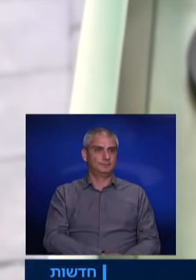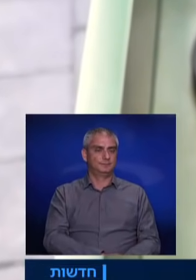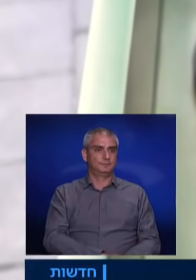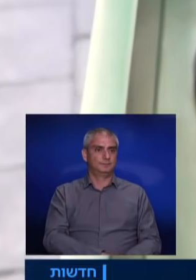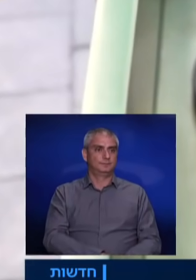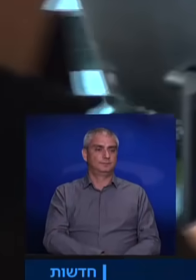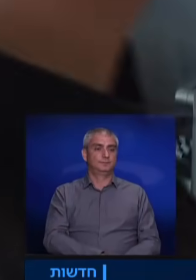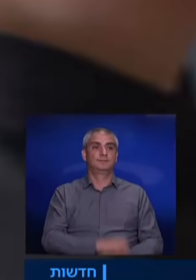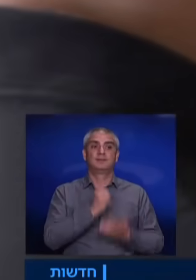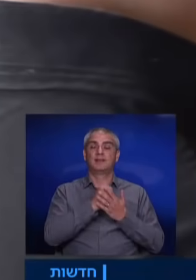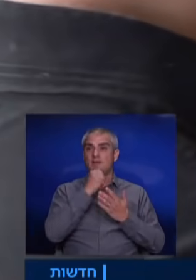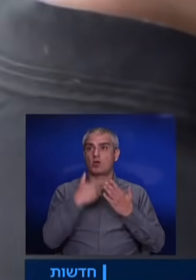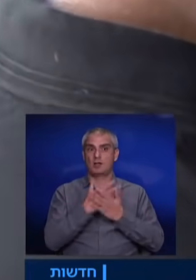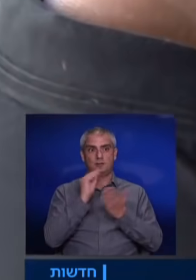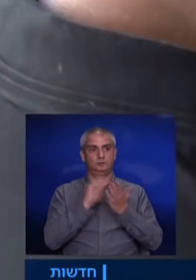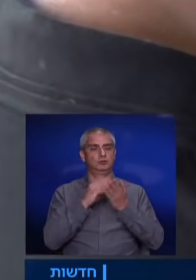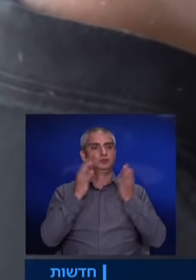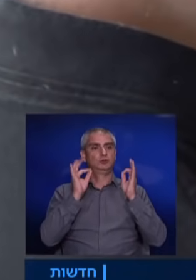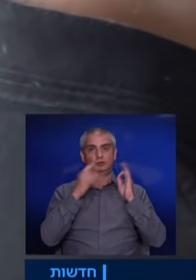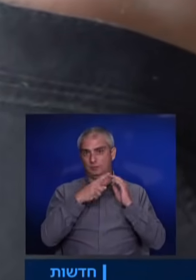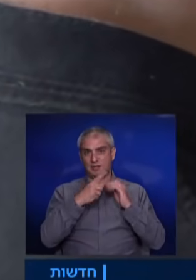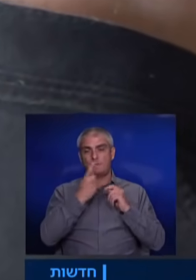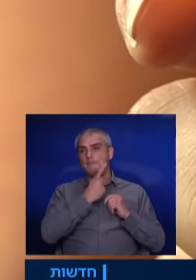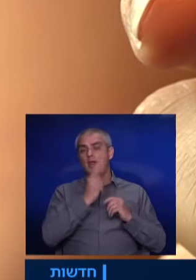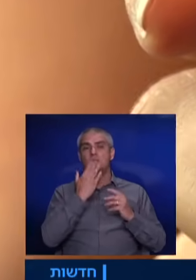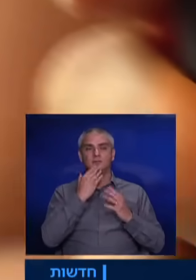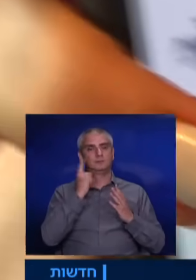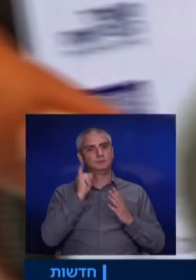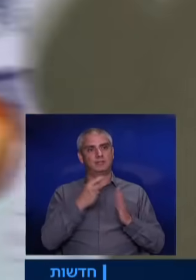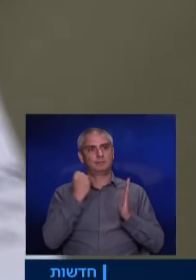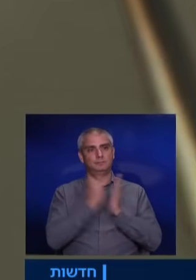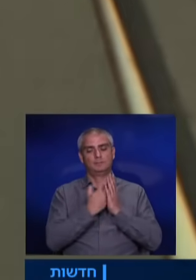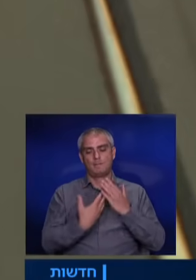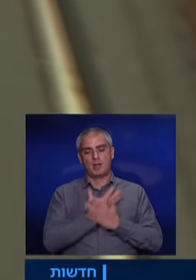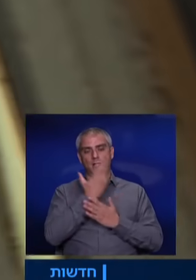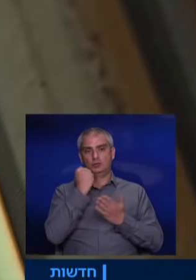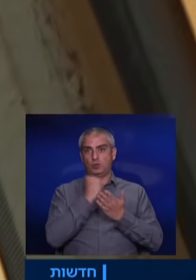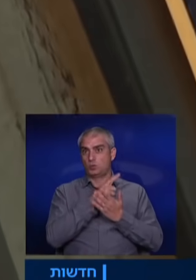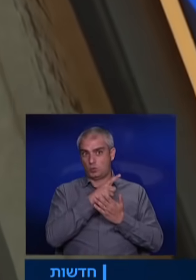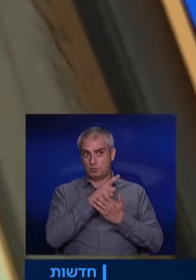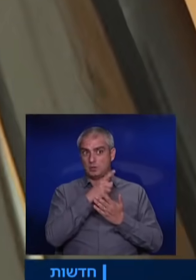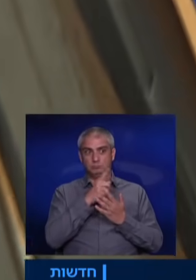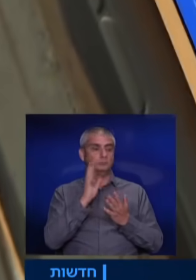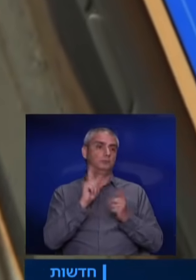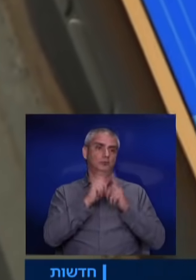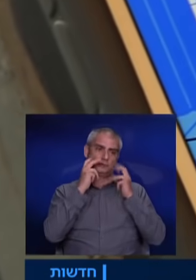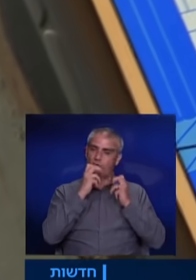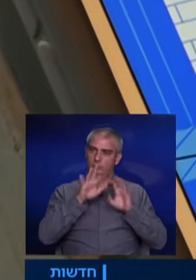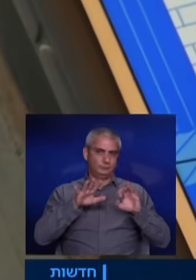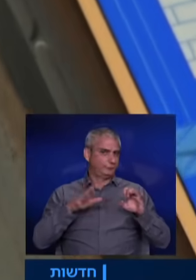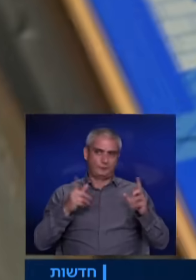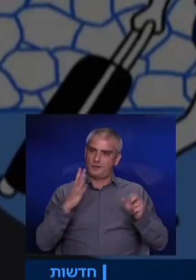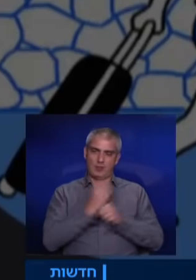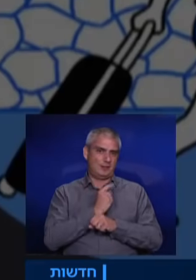התו הירוק החדש נכנס היום רשמית לתוקף, ומיליוני ישראלים נדרשו להנפיק מחדש את התעודה. אלא שכצפוי, מערכות המחשוב לא